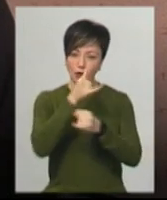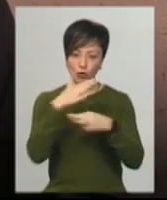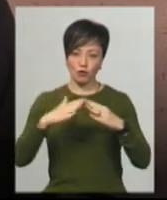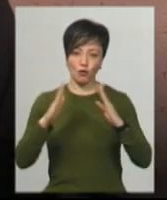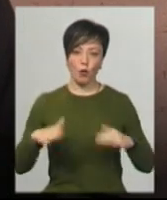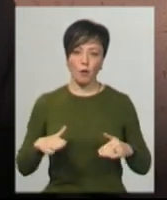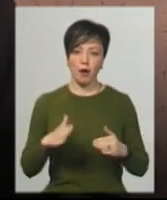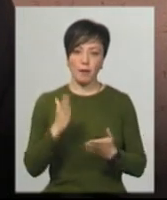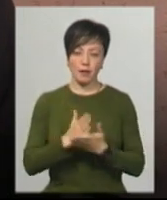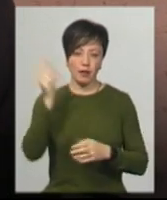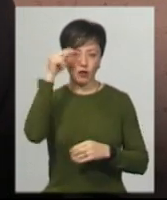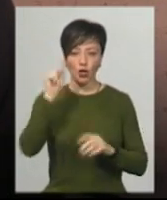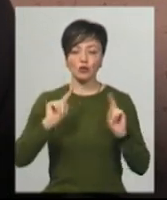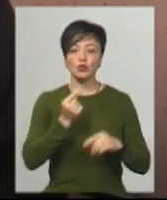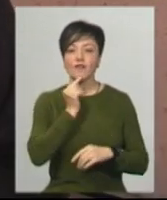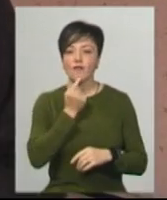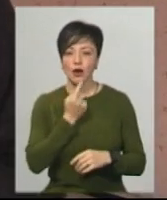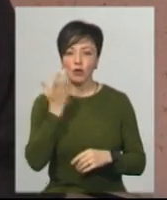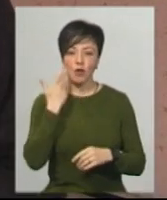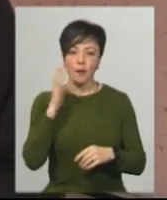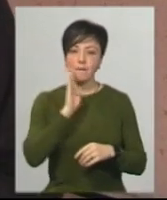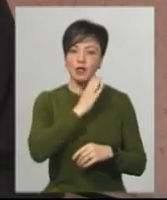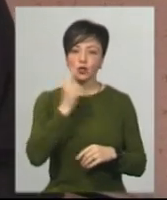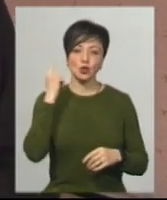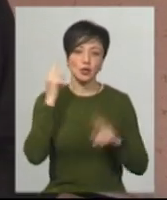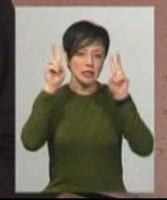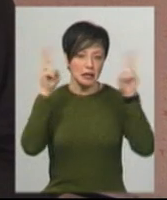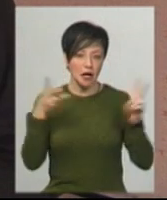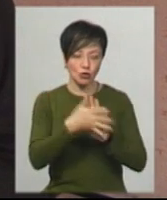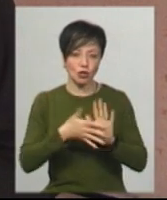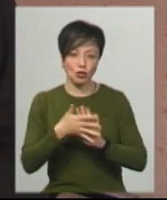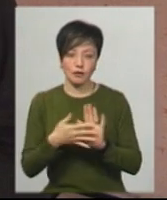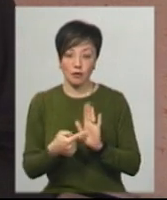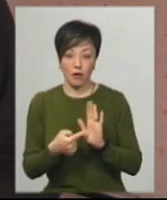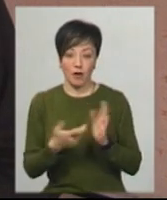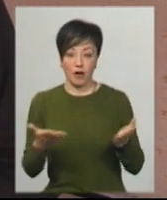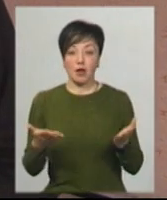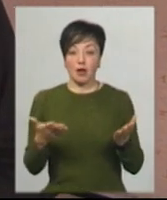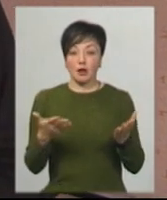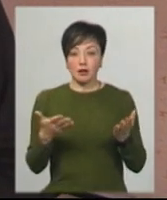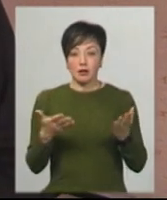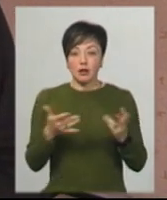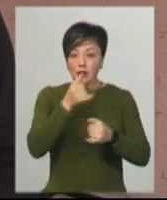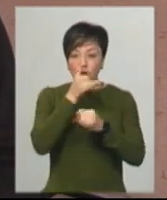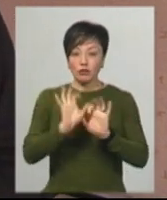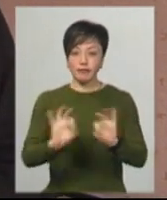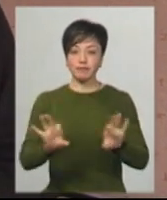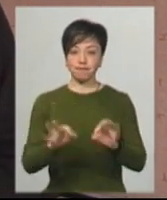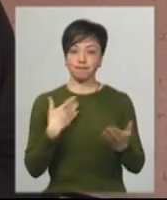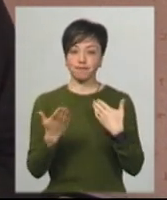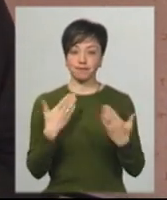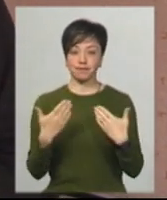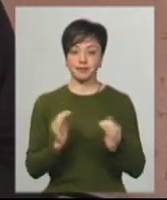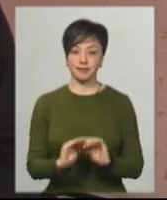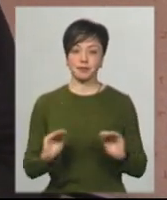перебувати в навчанні. Дуже важко, коли батьки чують, не знають жестової мови. Вони практично не можуть спілкуватися з